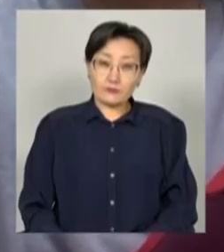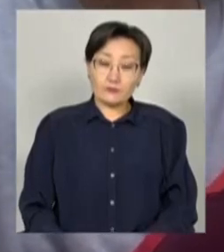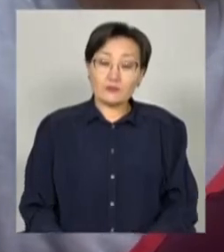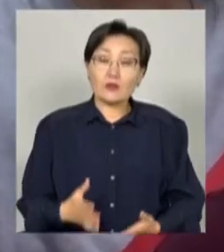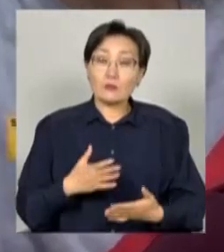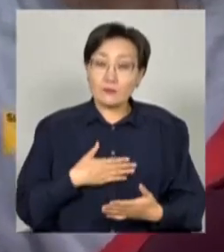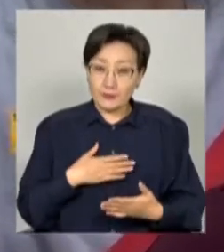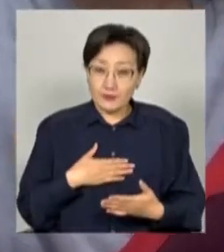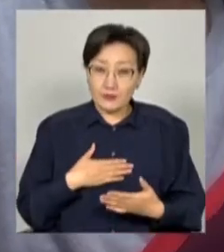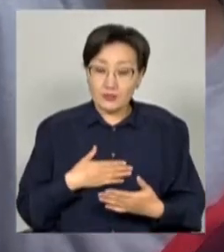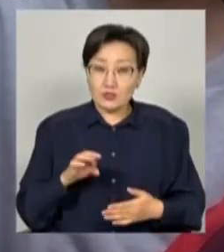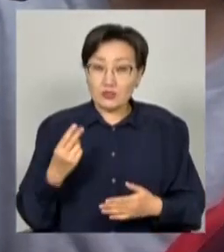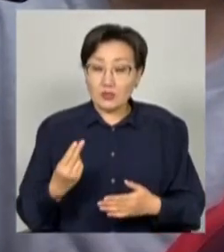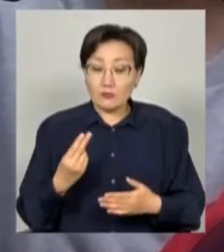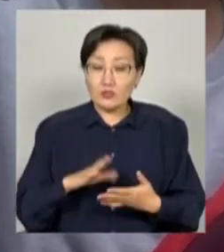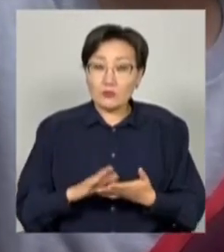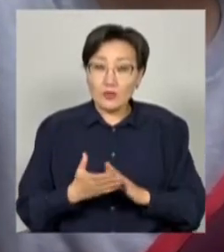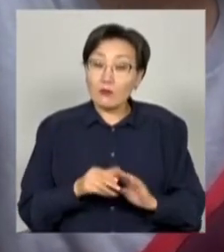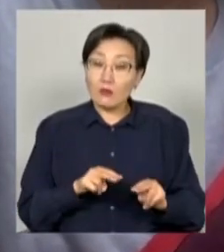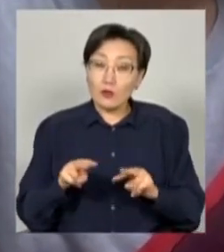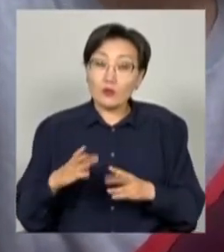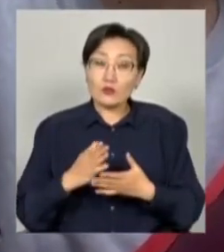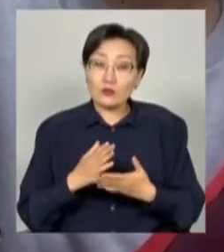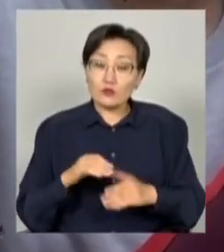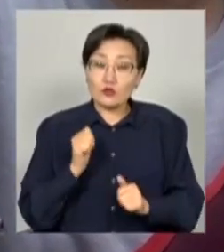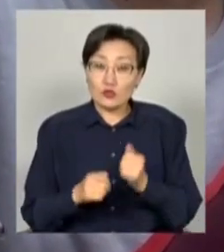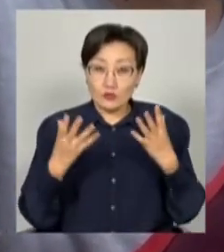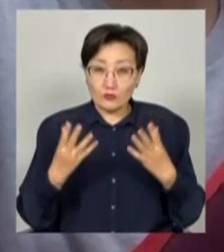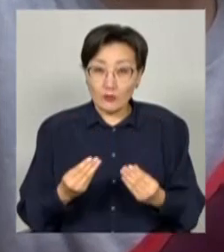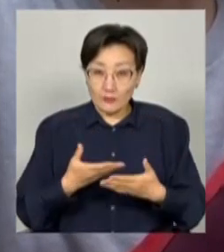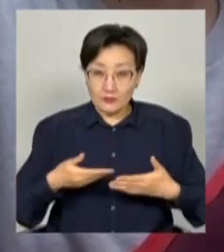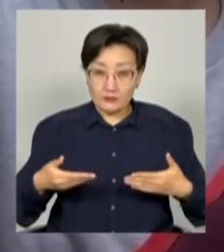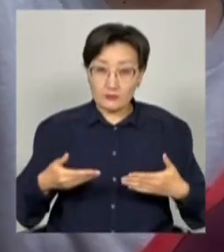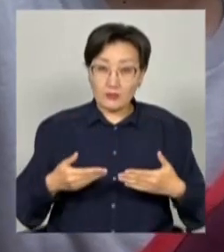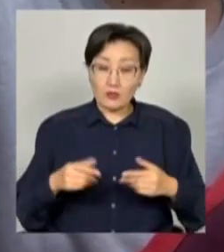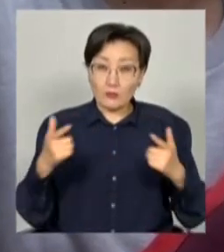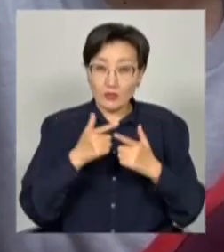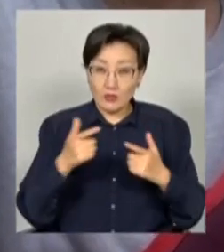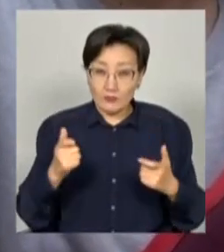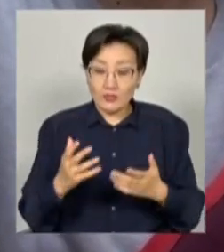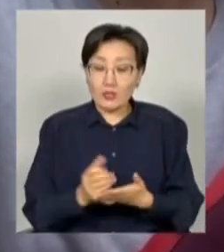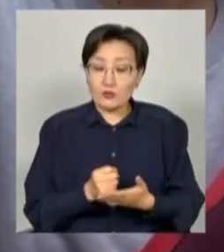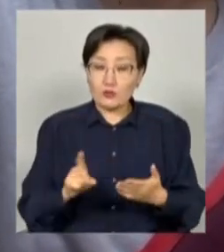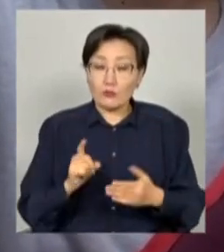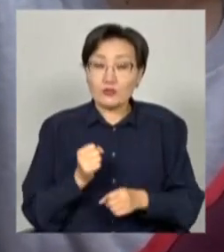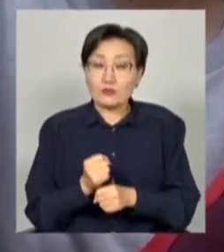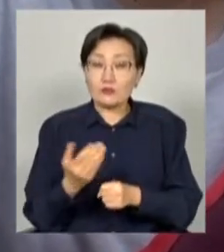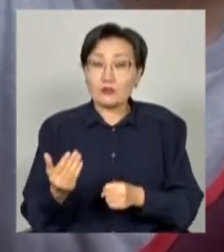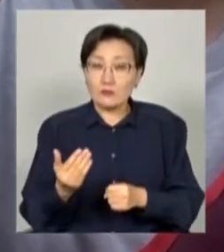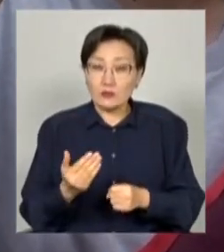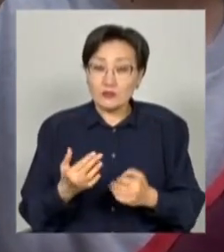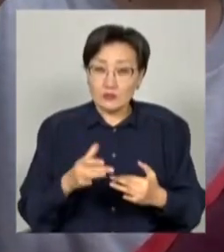Менің жағымнан, әлеуметтік жағынан бақылауда. Күнде біздер ақпарат аламыз. Не болып атқан? Қазір